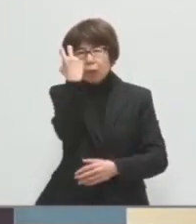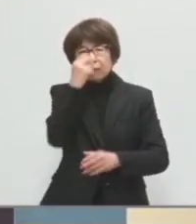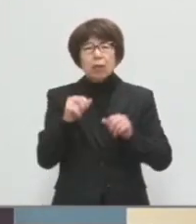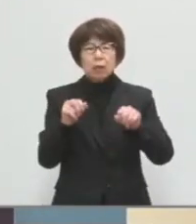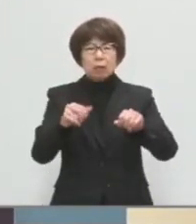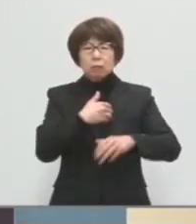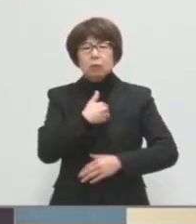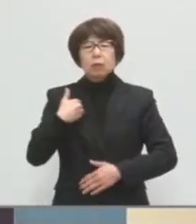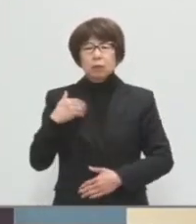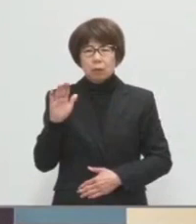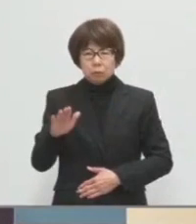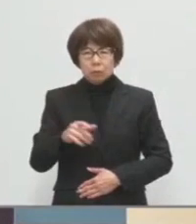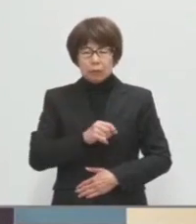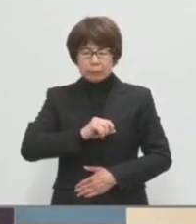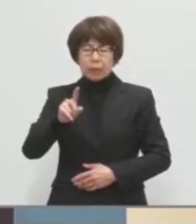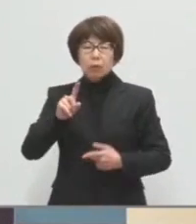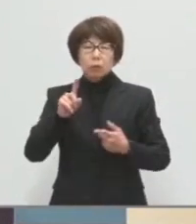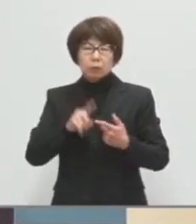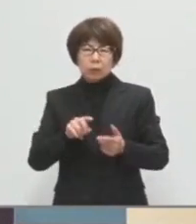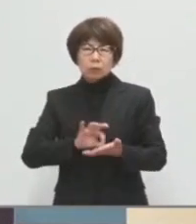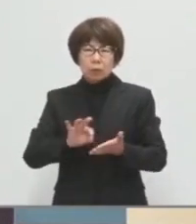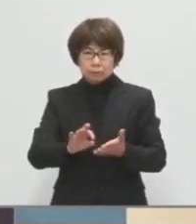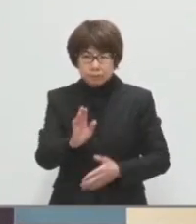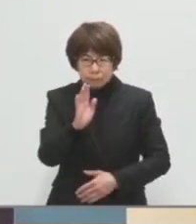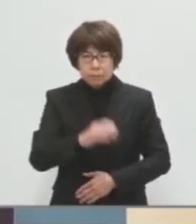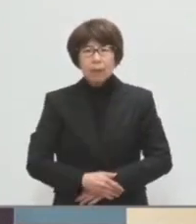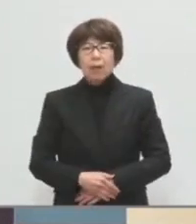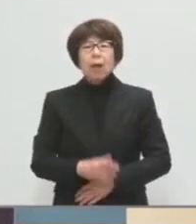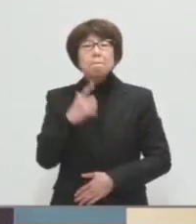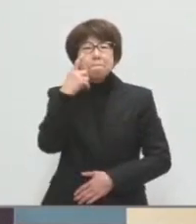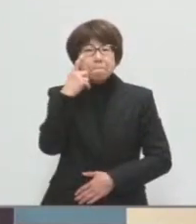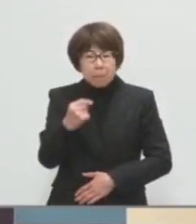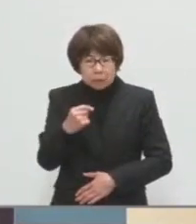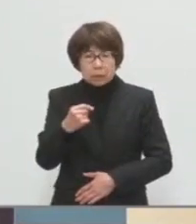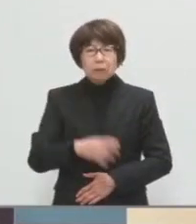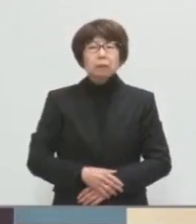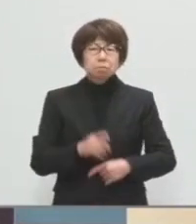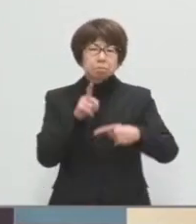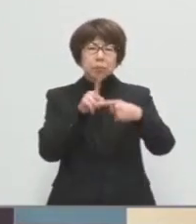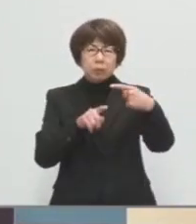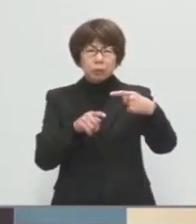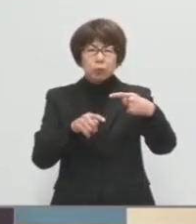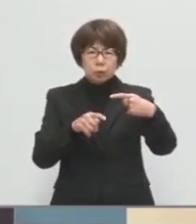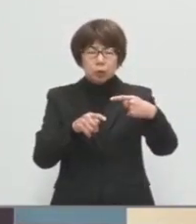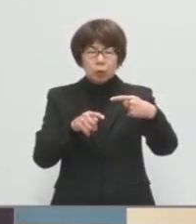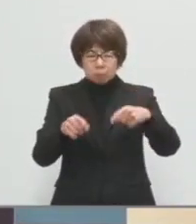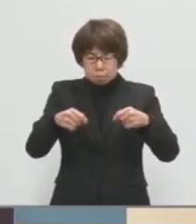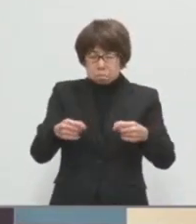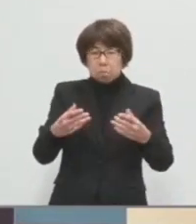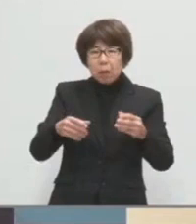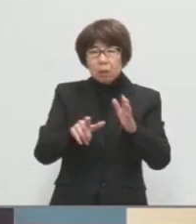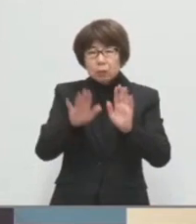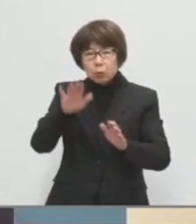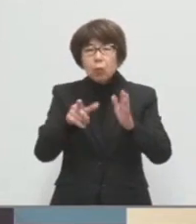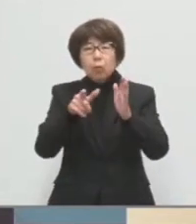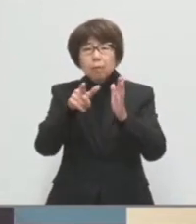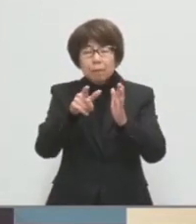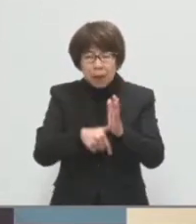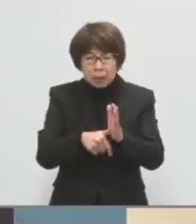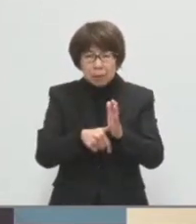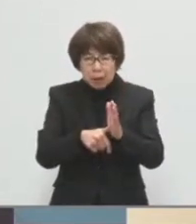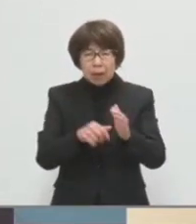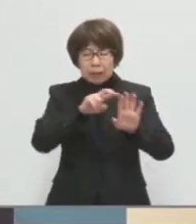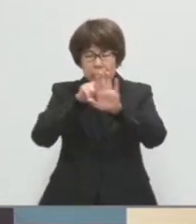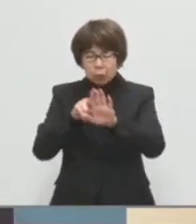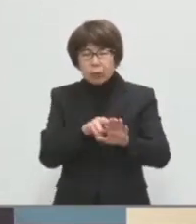で積極的にご利用いただきまして万が一陽性となった場合には威力感をに受診してくださるようにお願い